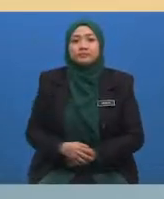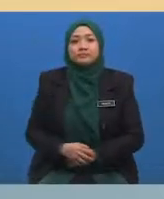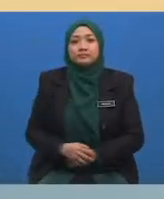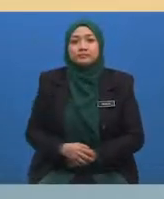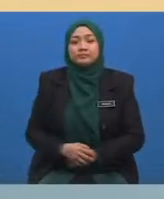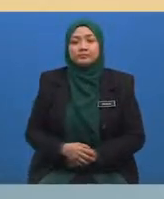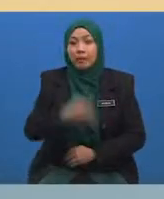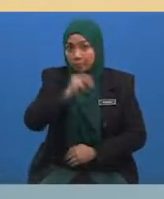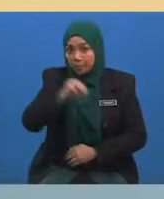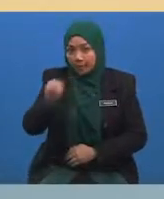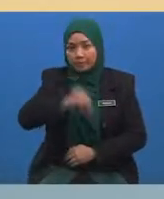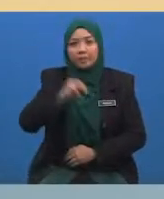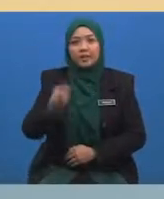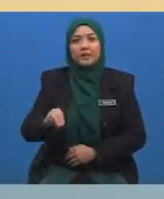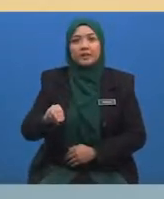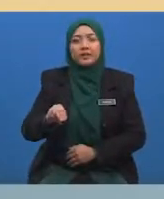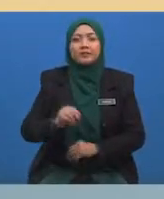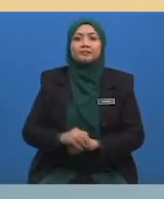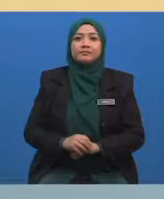Baiklah, murid-murid.